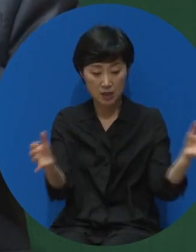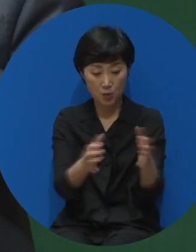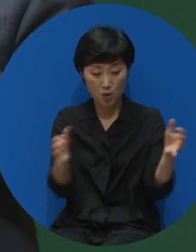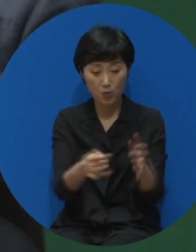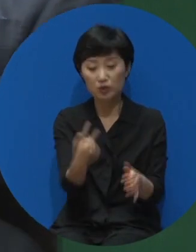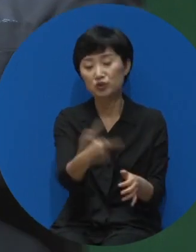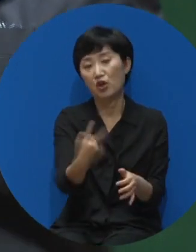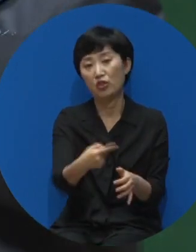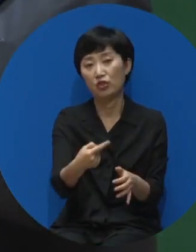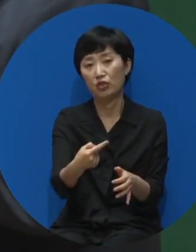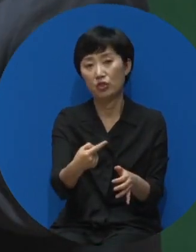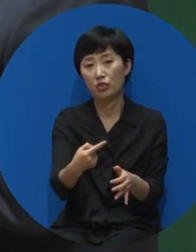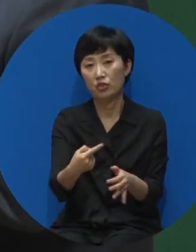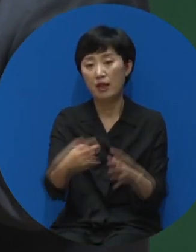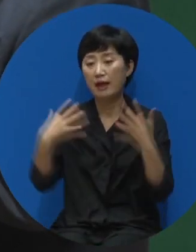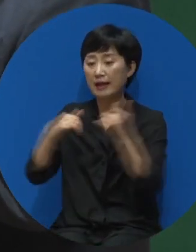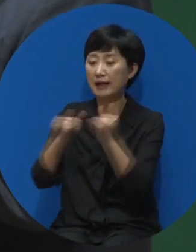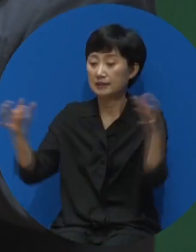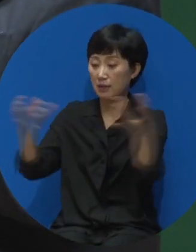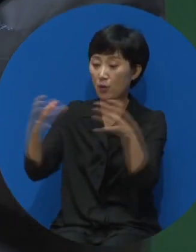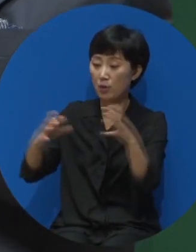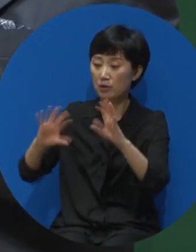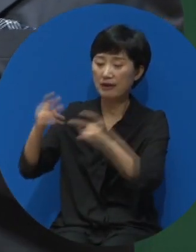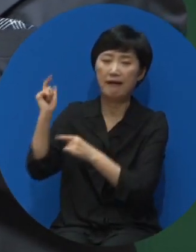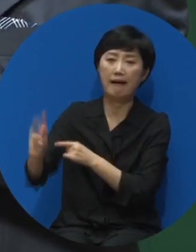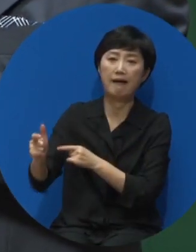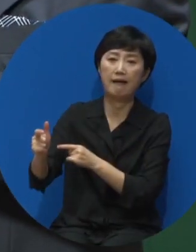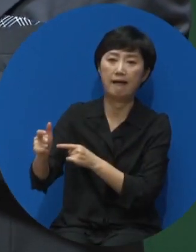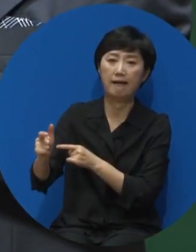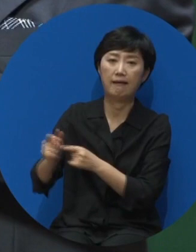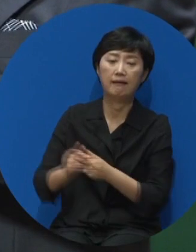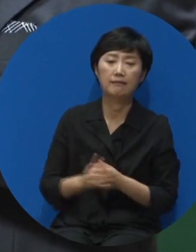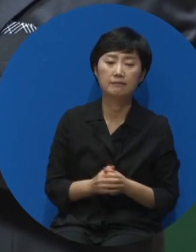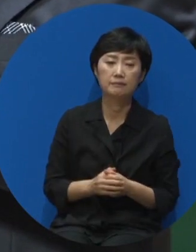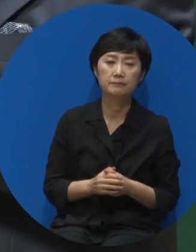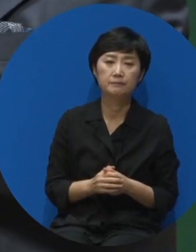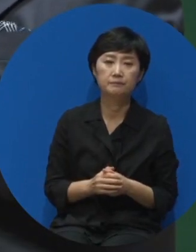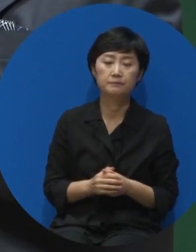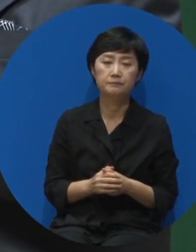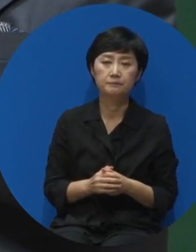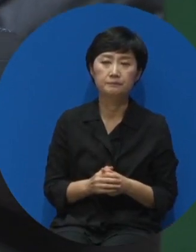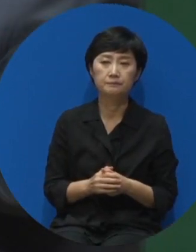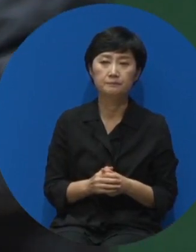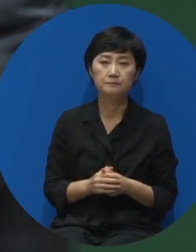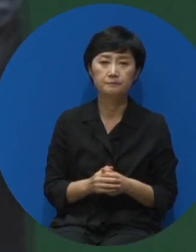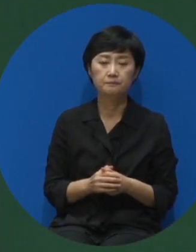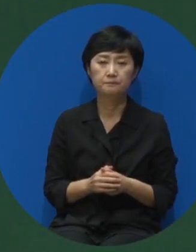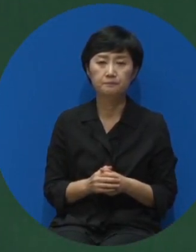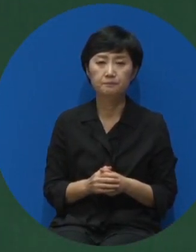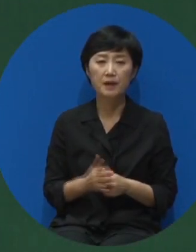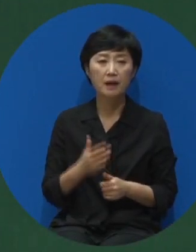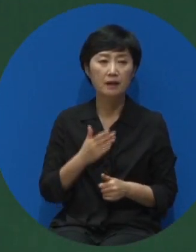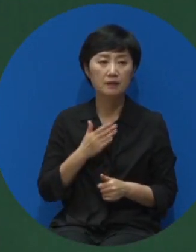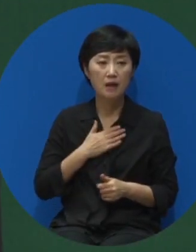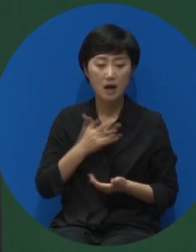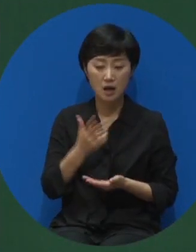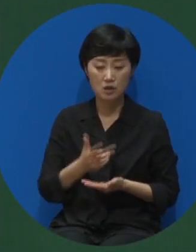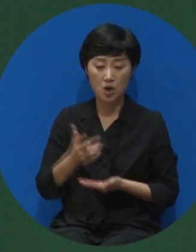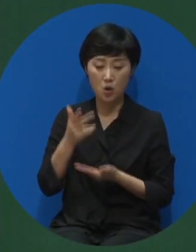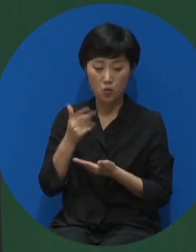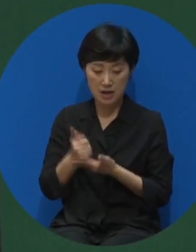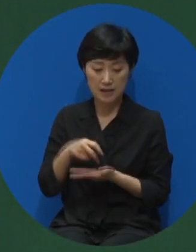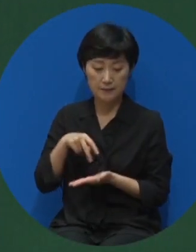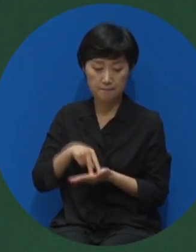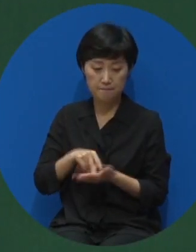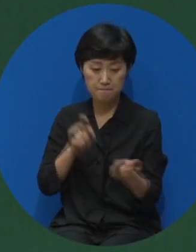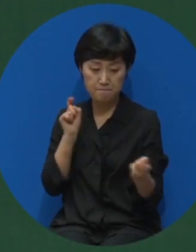모토모 치사이 모노가 시국となり, 모토모 요이 모노가 교국을 나시토게루と言われています. 나 여호와가 때가 되면